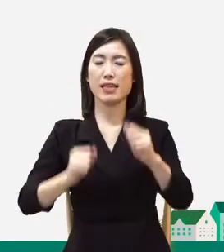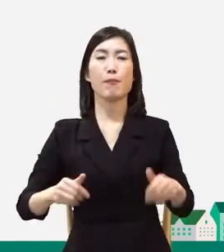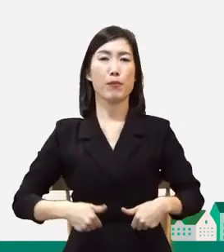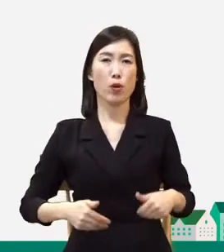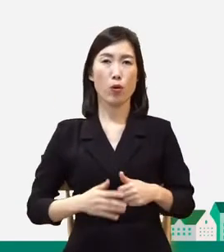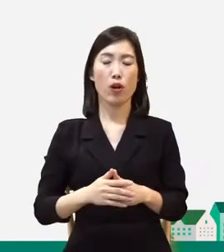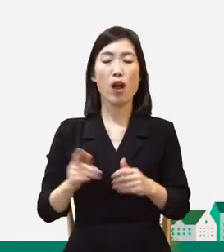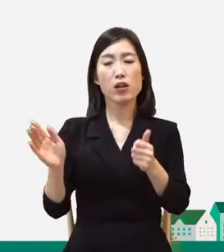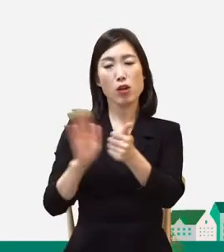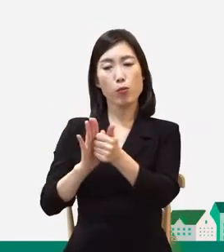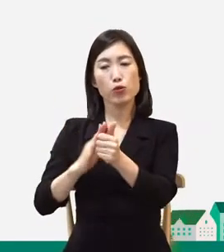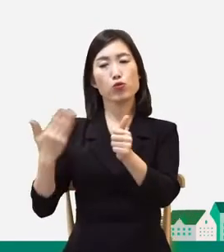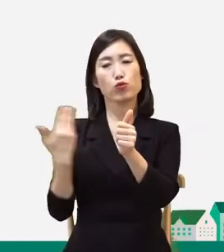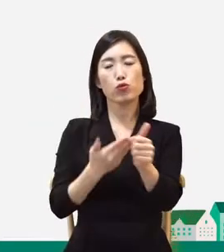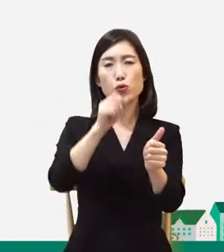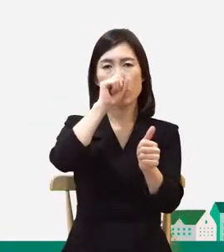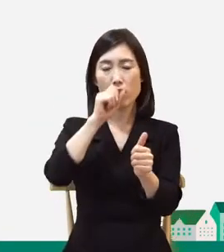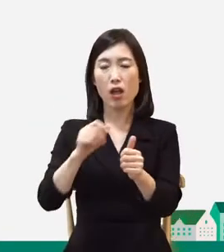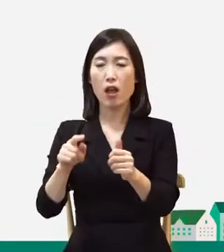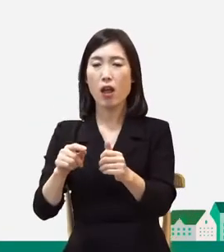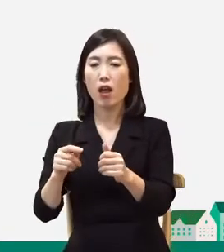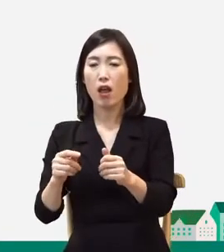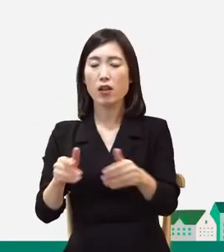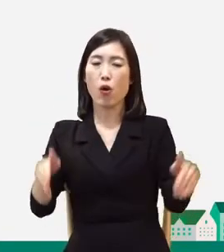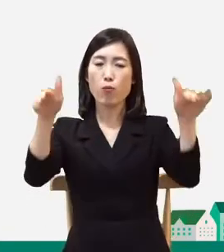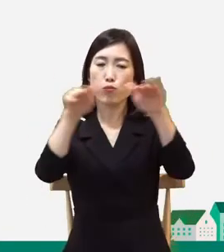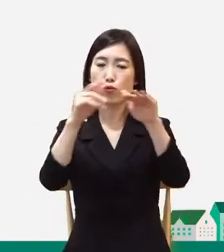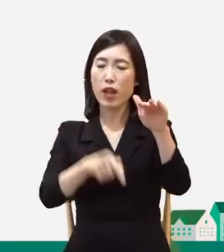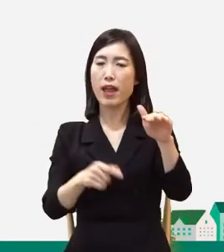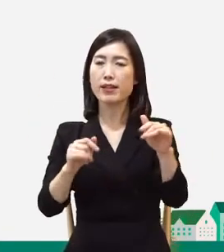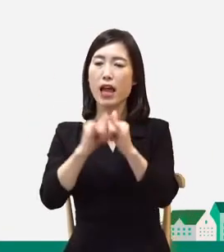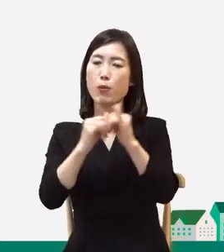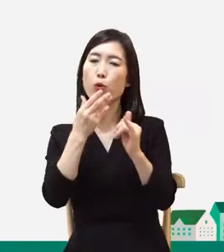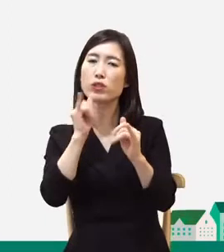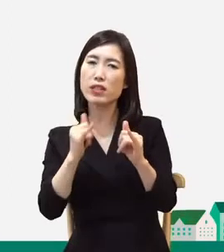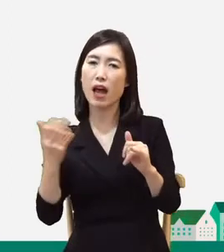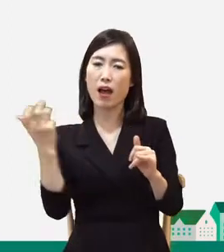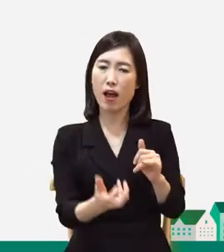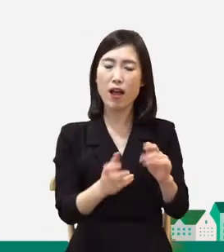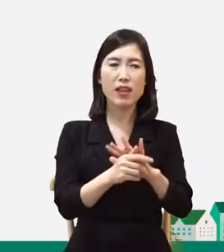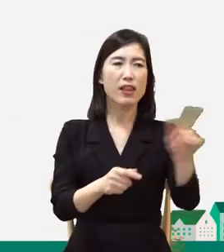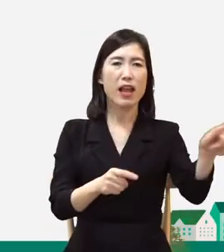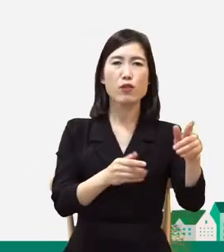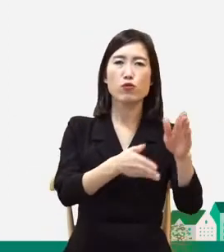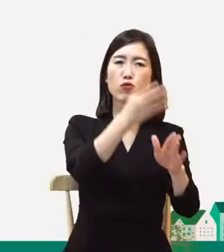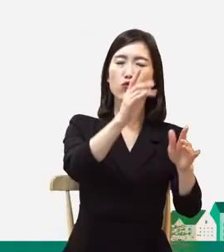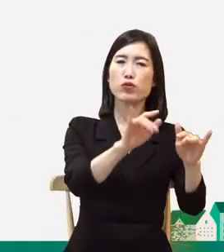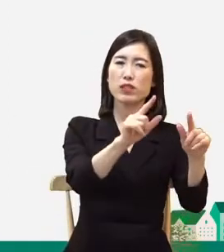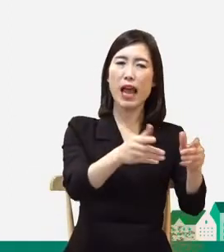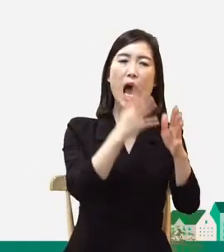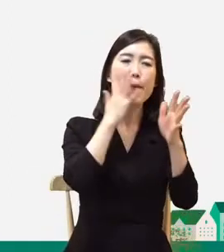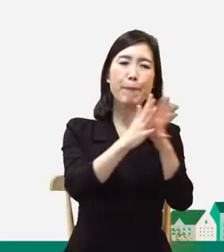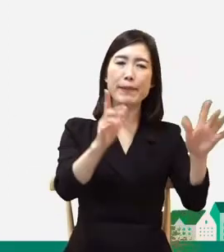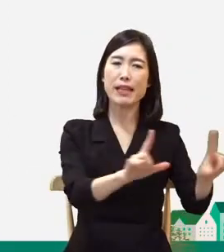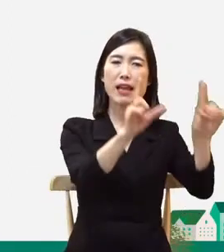서비스 코디네이터는 입주민 간 갈등이나 싸움이 발생을 했을 때 폭력의 맨몸으로 대처를